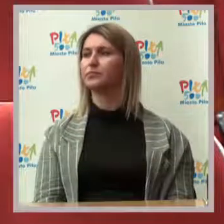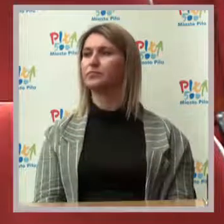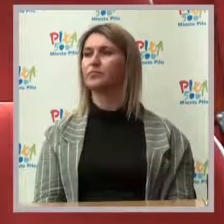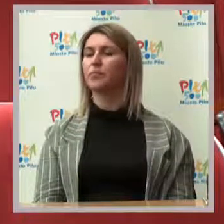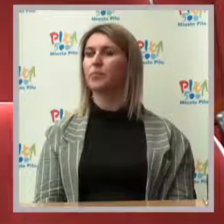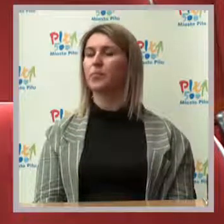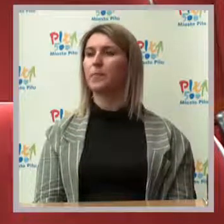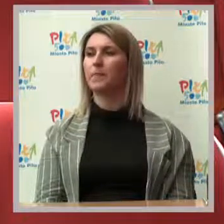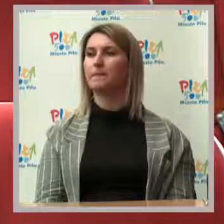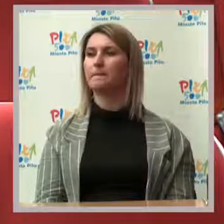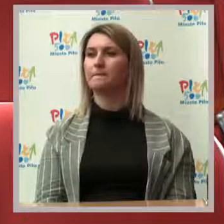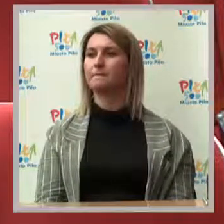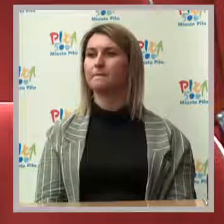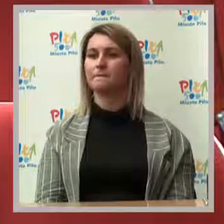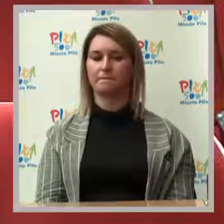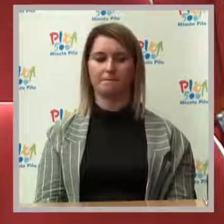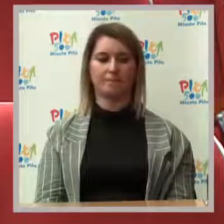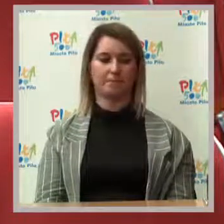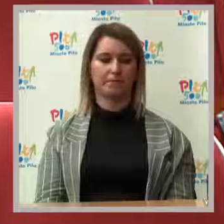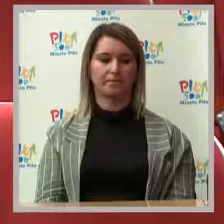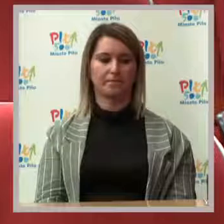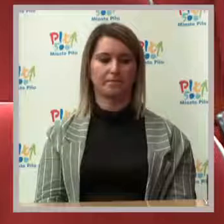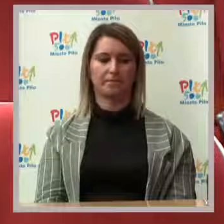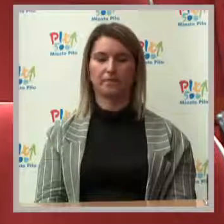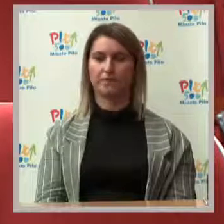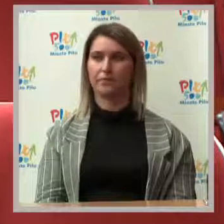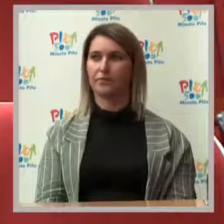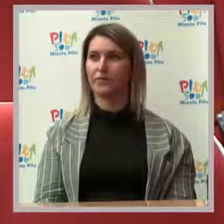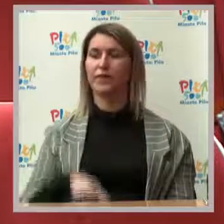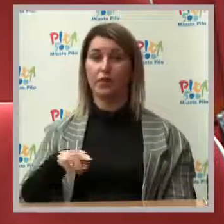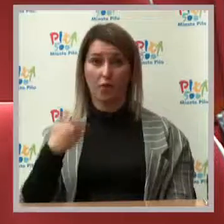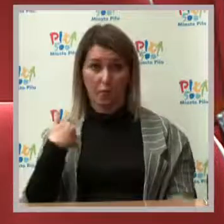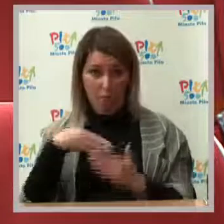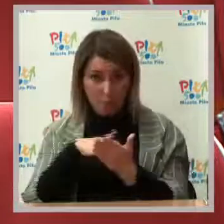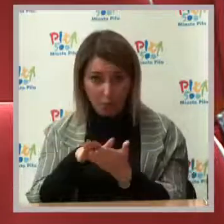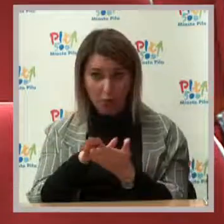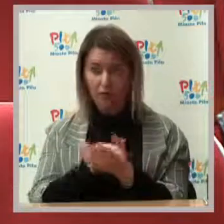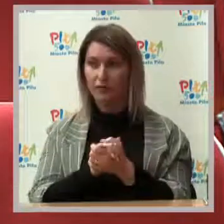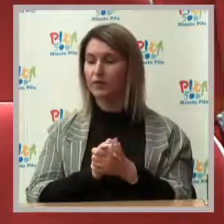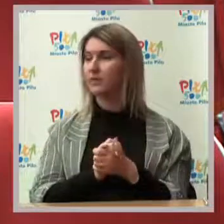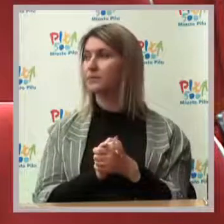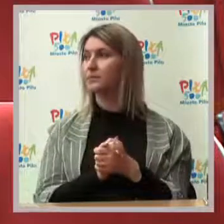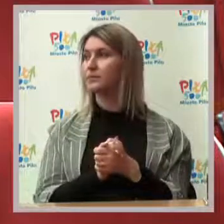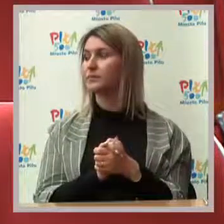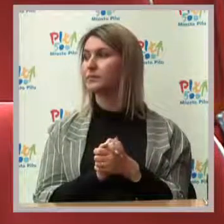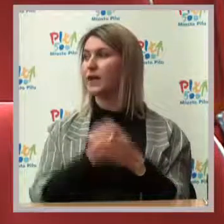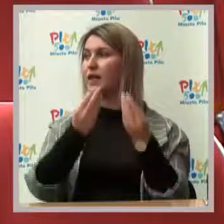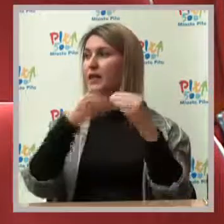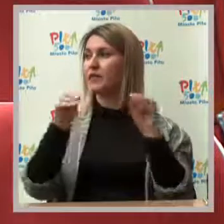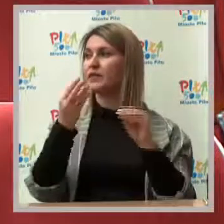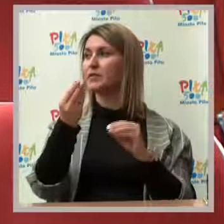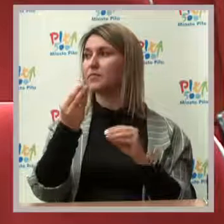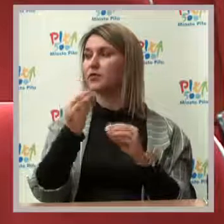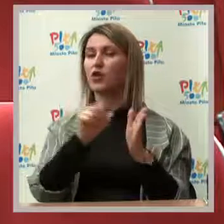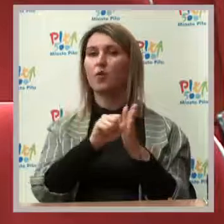oczywiście wpływ dzięki pozyskanym środkom zewnętrznym i był to początek. Największe pieniądze do budżetu miasta Piły pozyskujemy począwszy